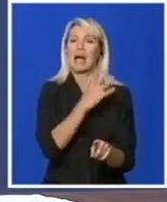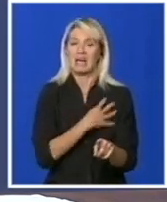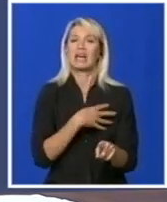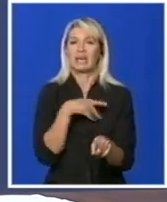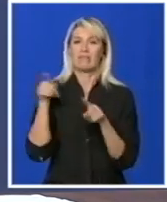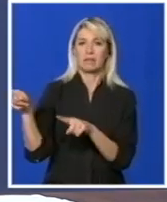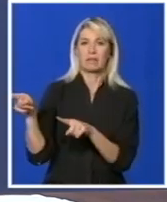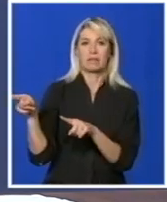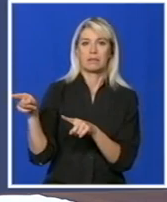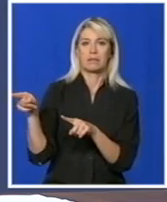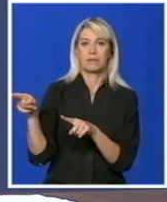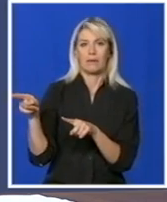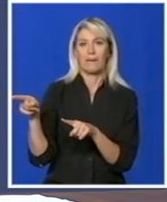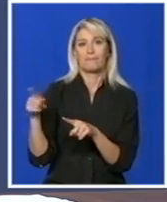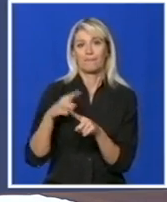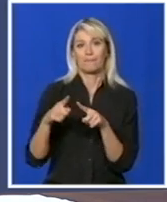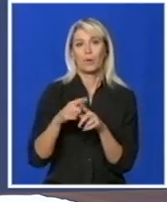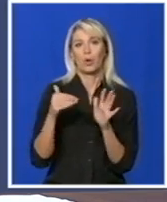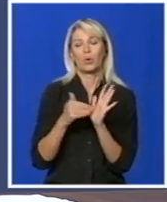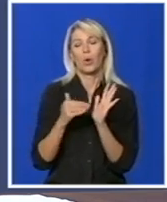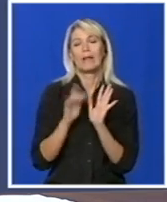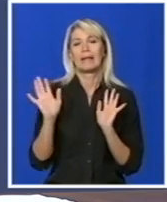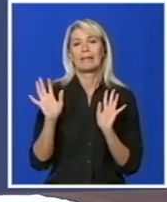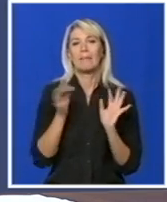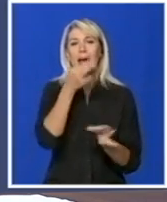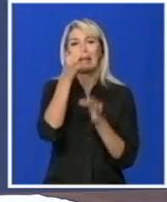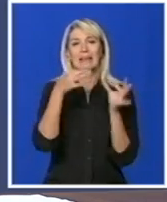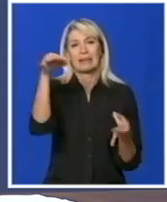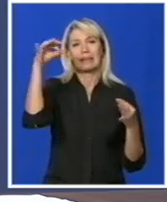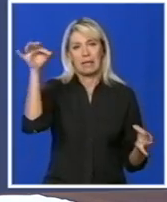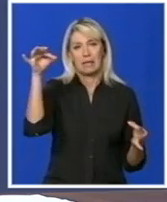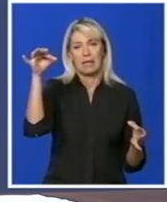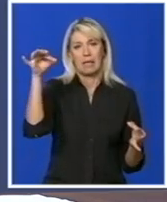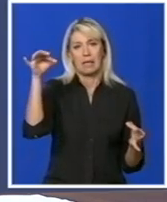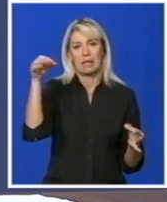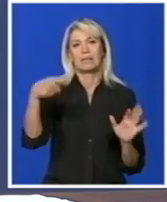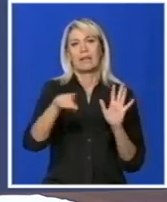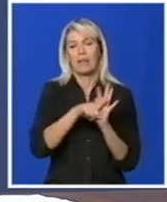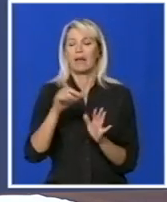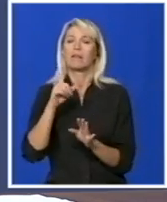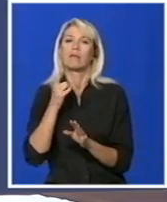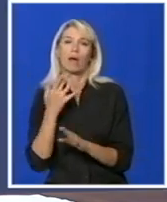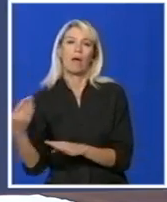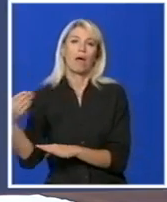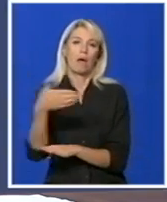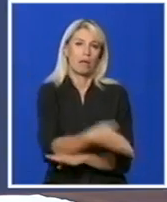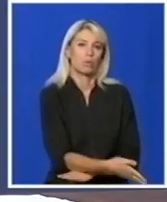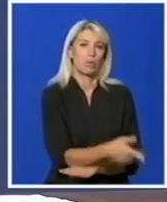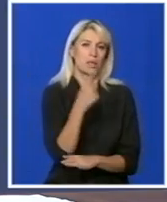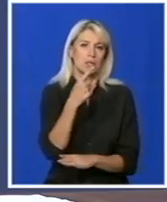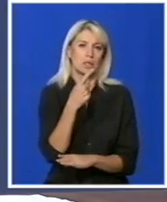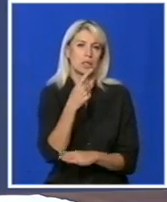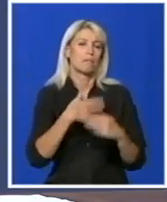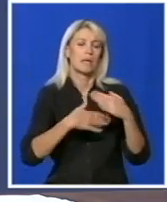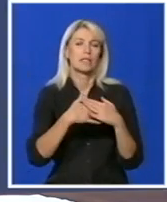da postoji, dakle, jedan uslov, a to je PCR test negativan, star najmanje 48